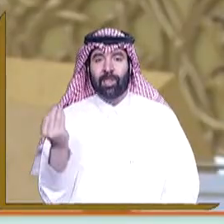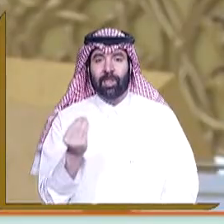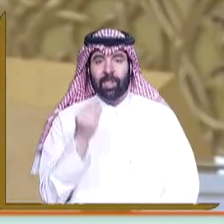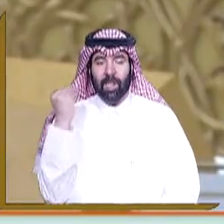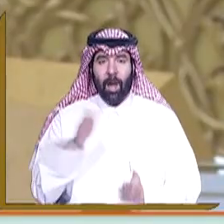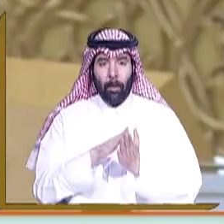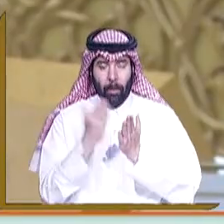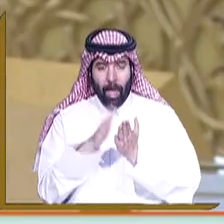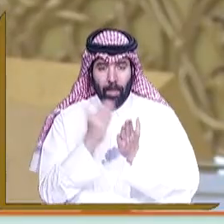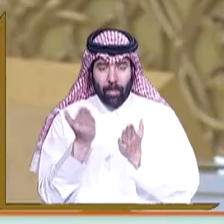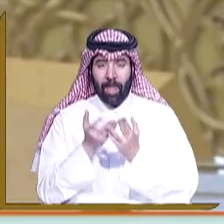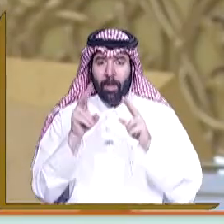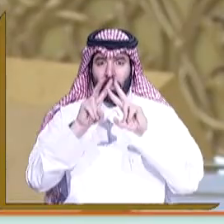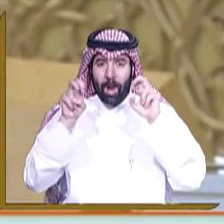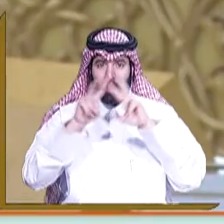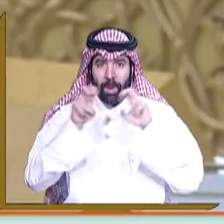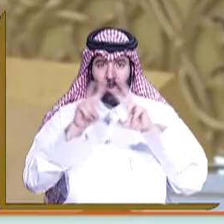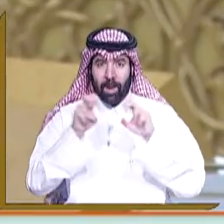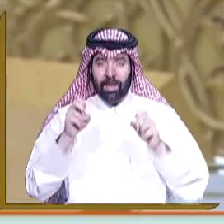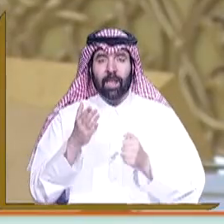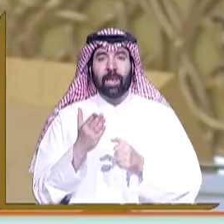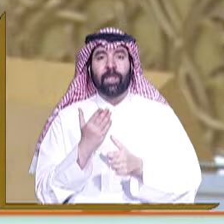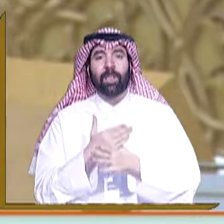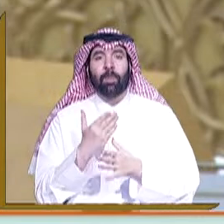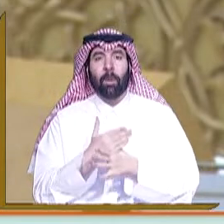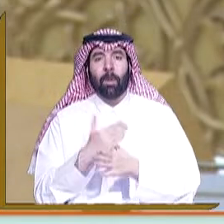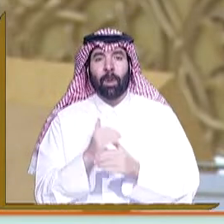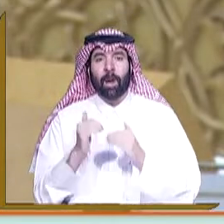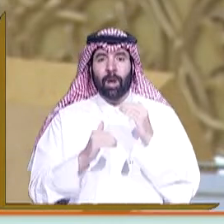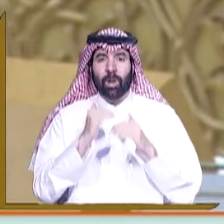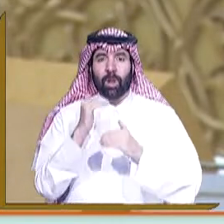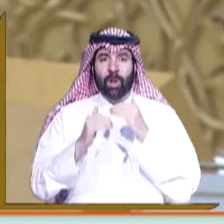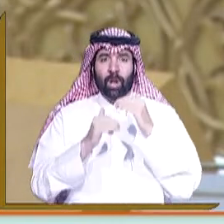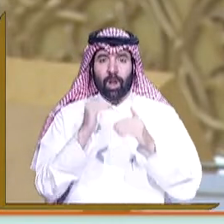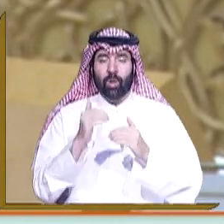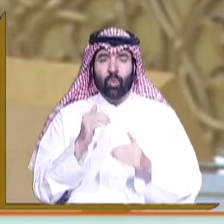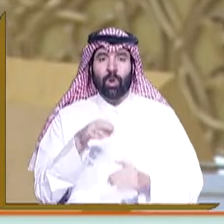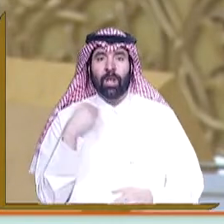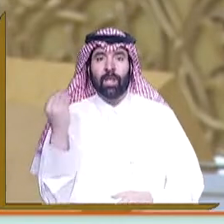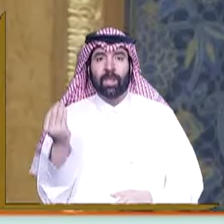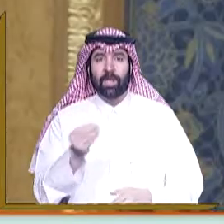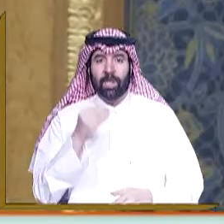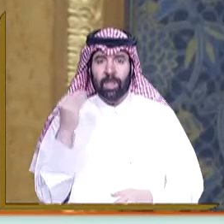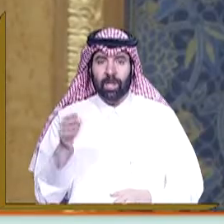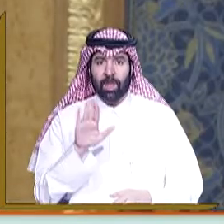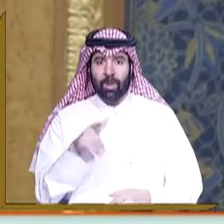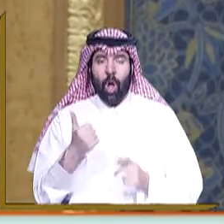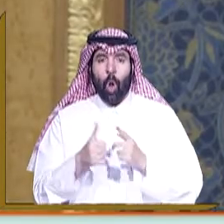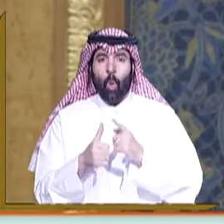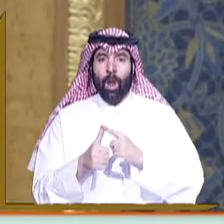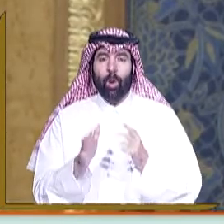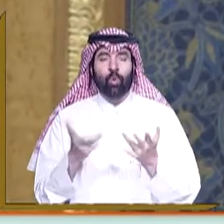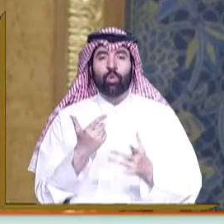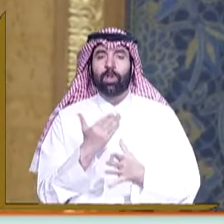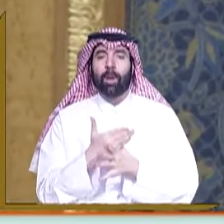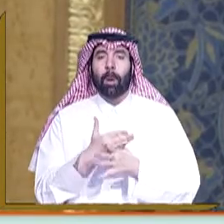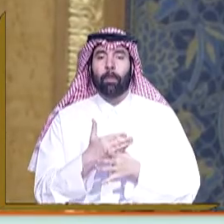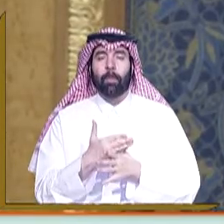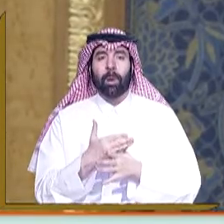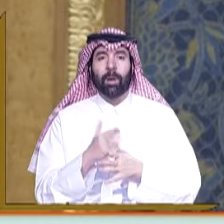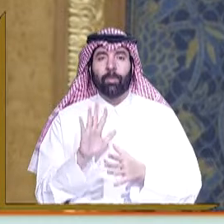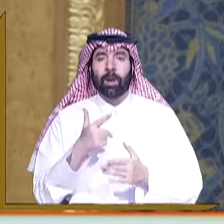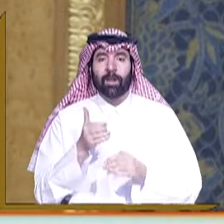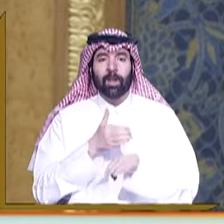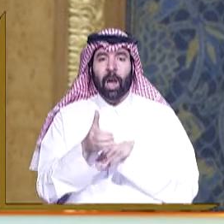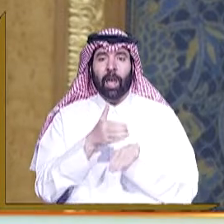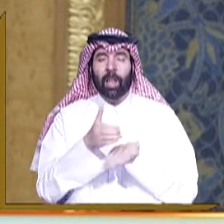الدراسات اللازمة للتعرف على أسباب تعثر تطوير المواقع السياحية في الوجهات ذات الأولوية ووضع الحلول